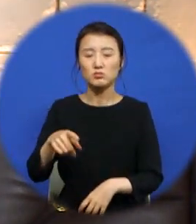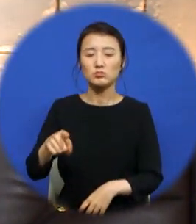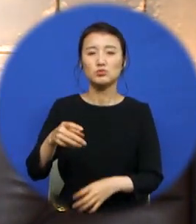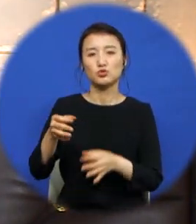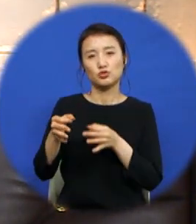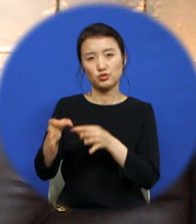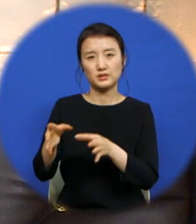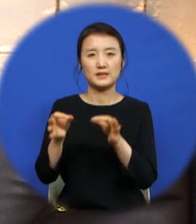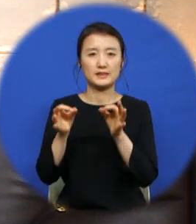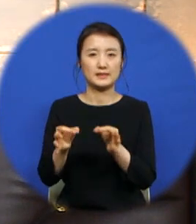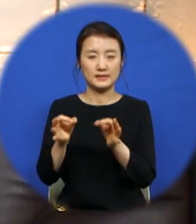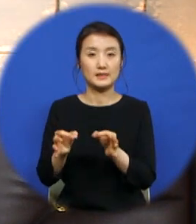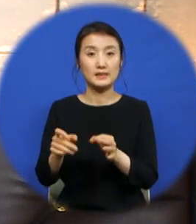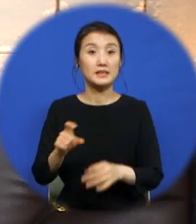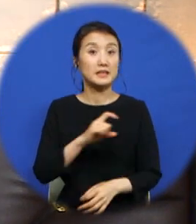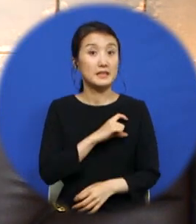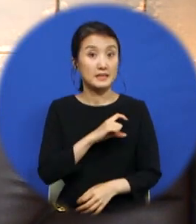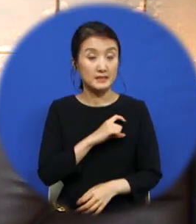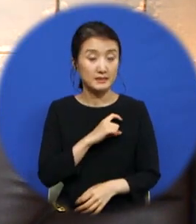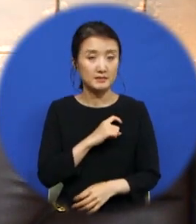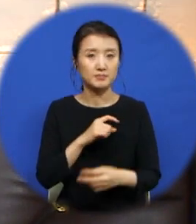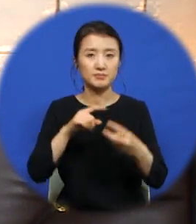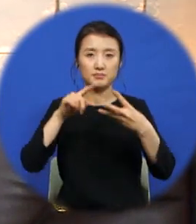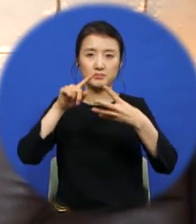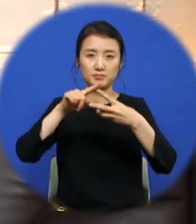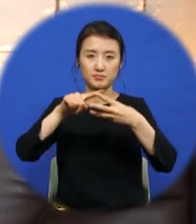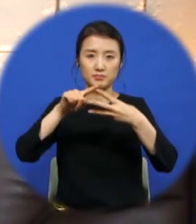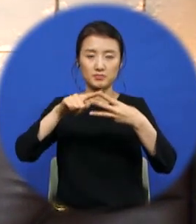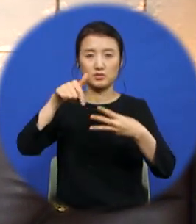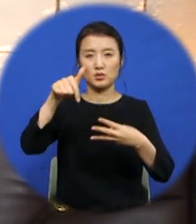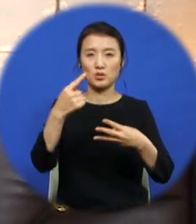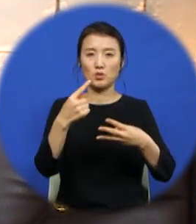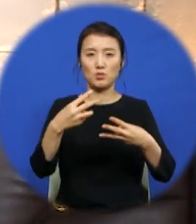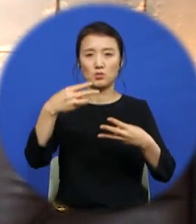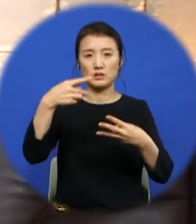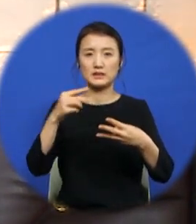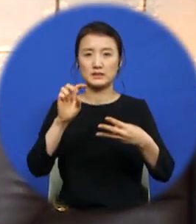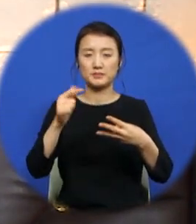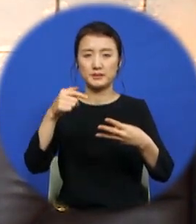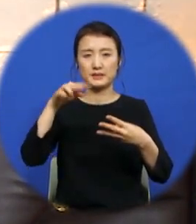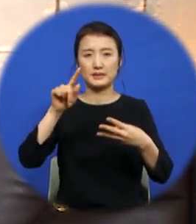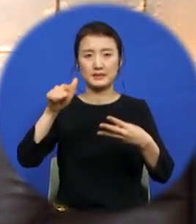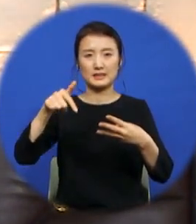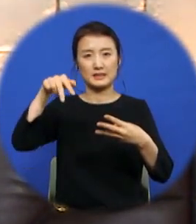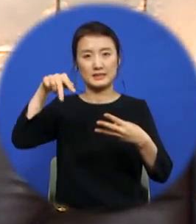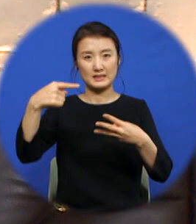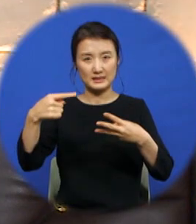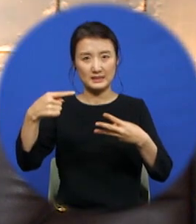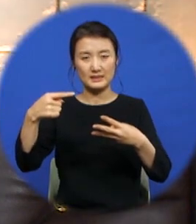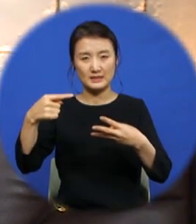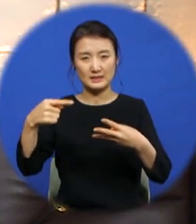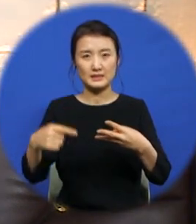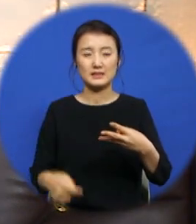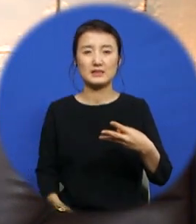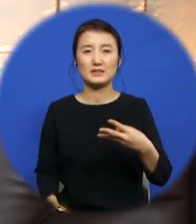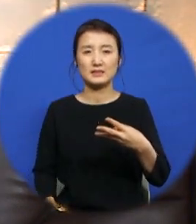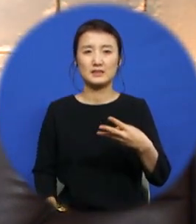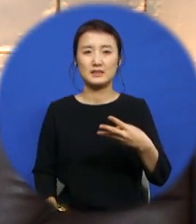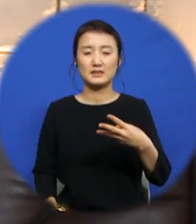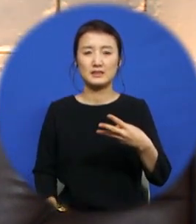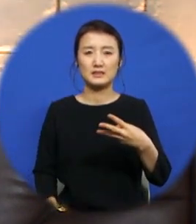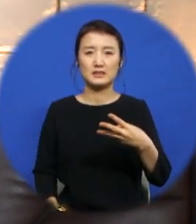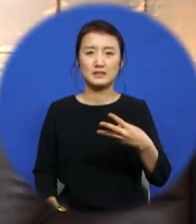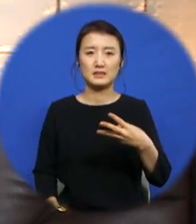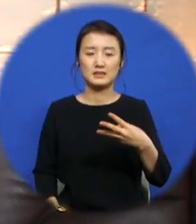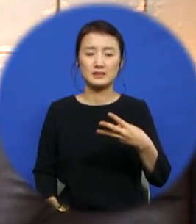세 군데가 있습니다 예 올려만 싹 쓰란 해소하고 싹수가 이런 들이에요 그 다음에